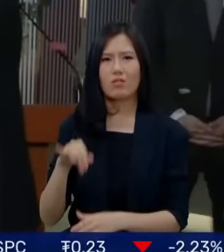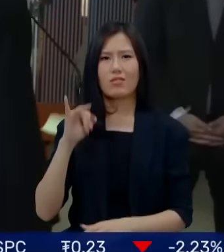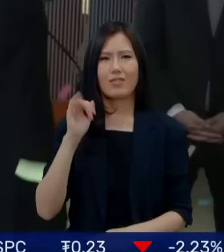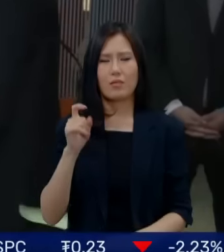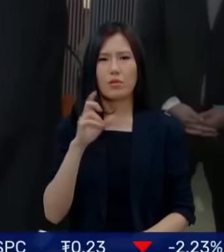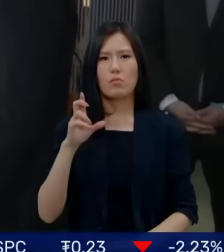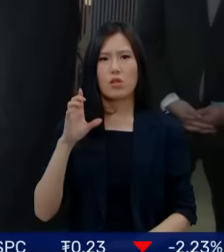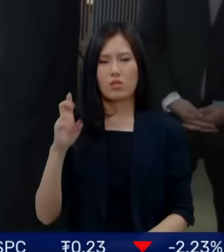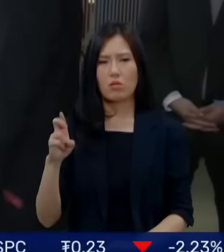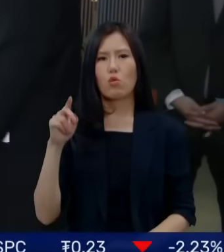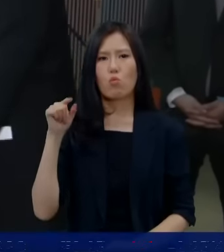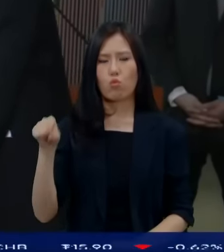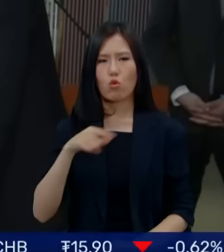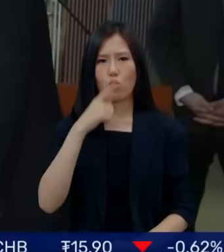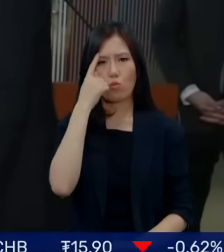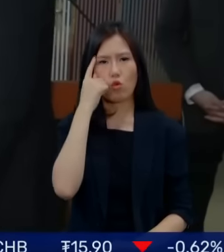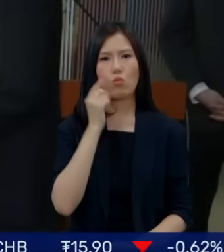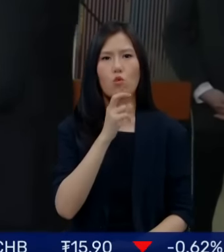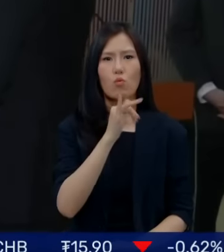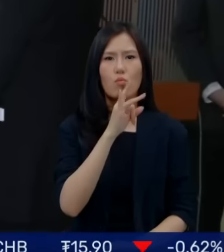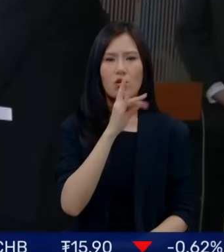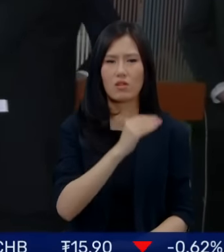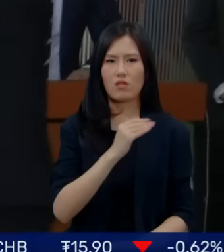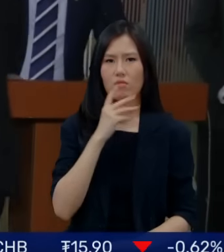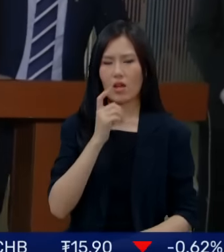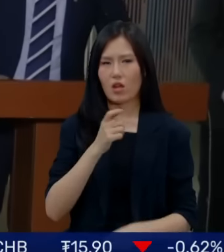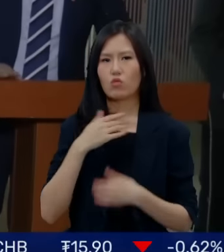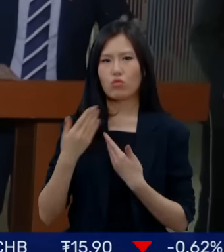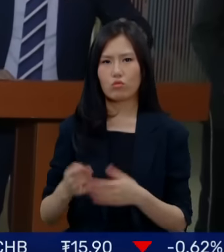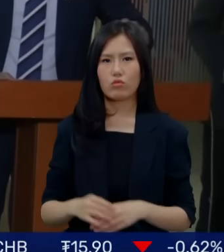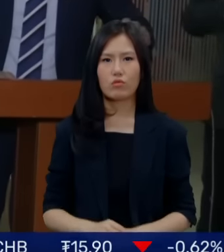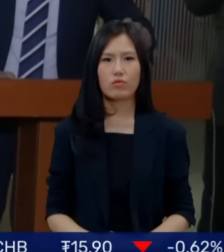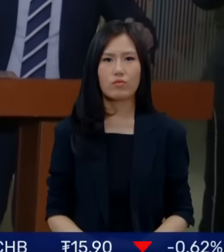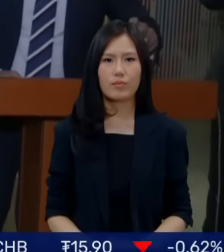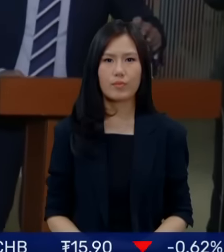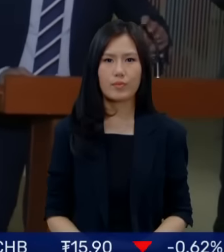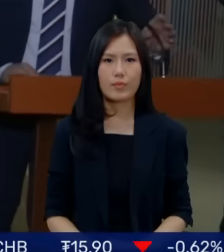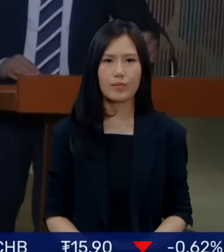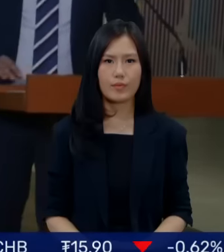санхүүгийн байгууллага гэдгийг Монголын хөрөнгийн биржээс тодтоглоо.